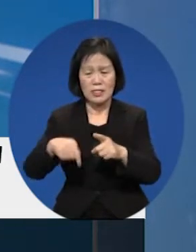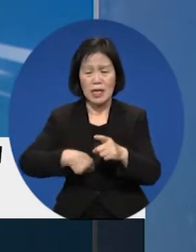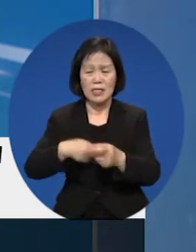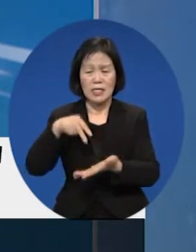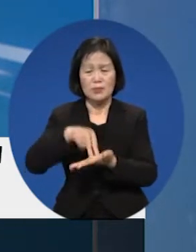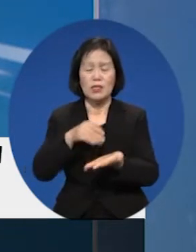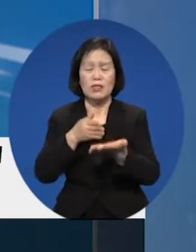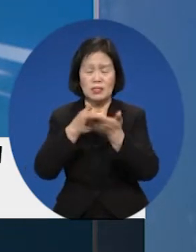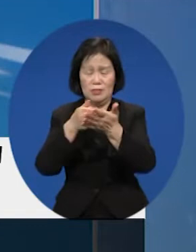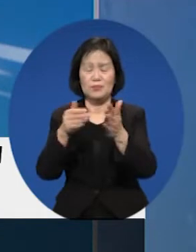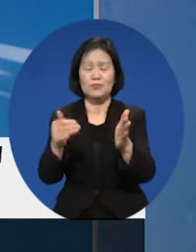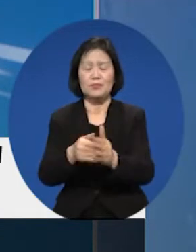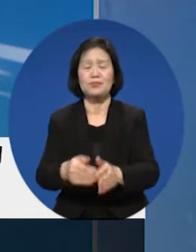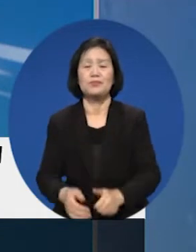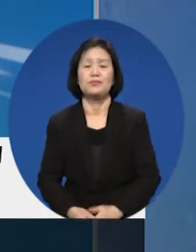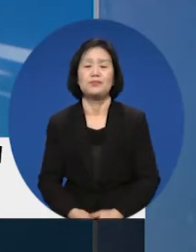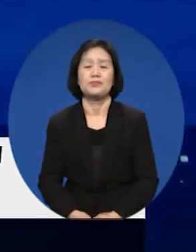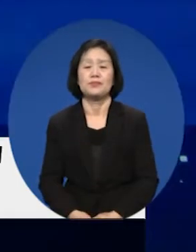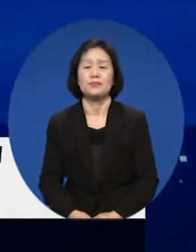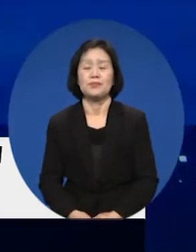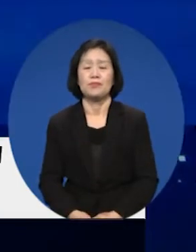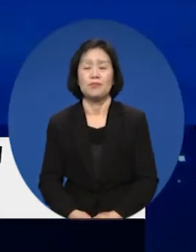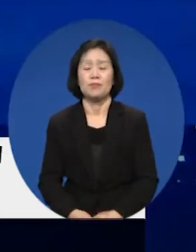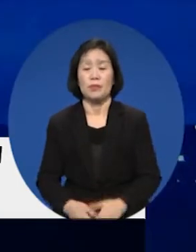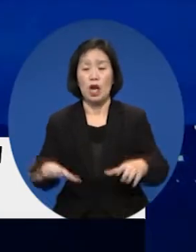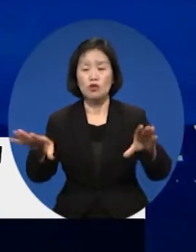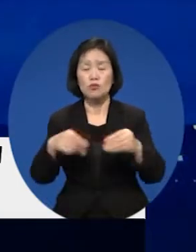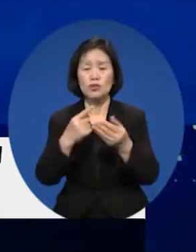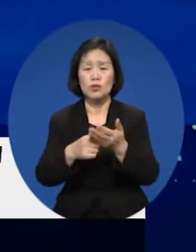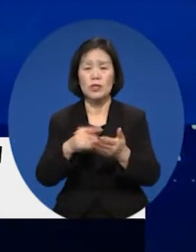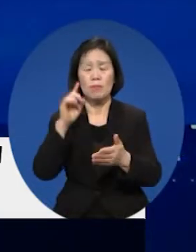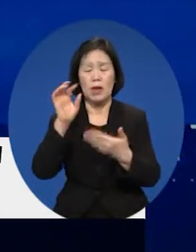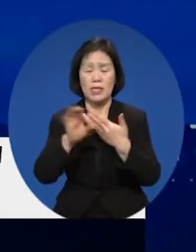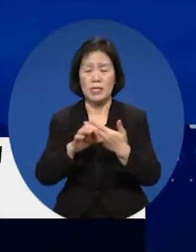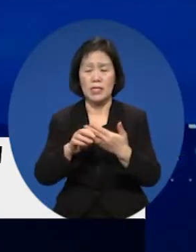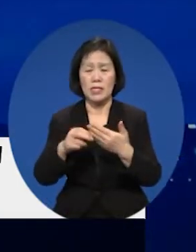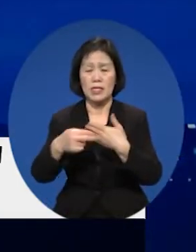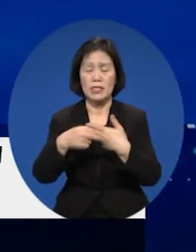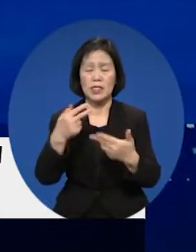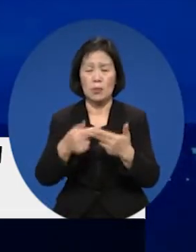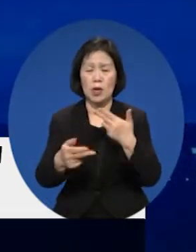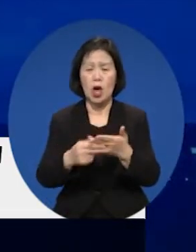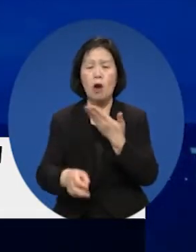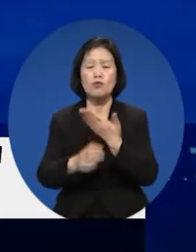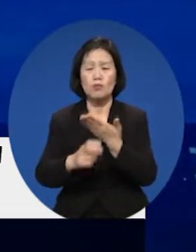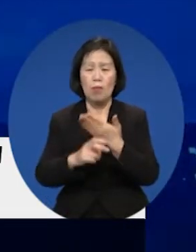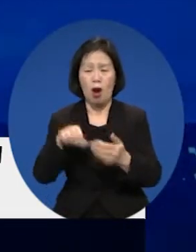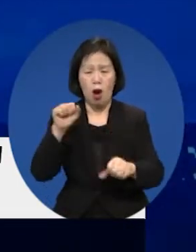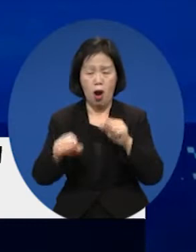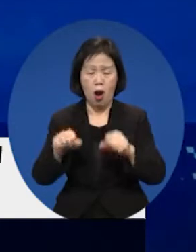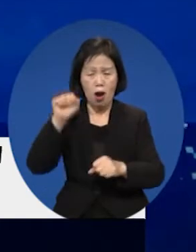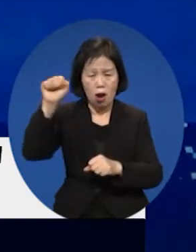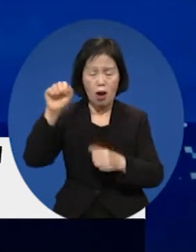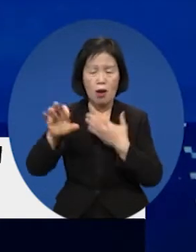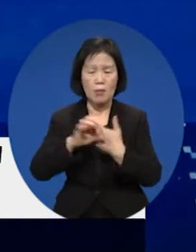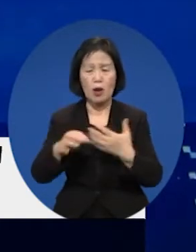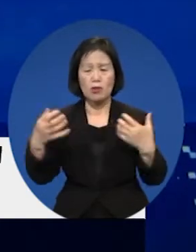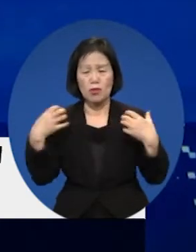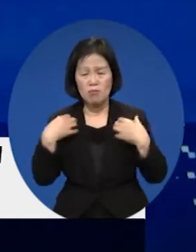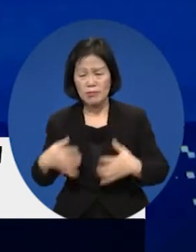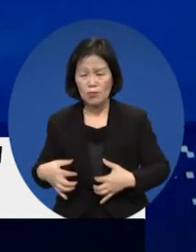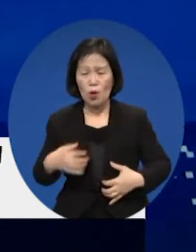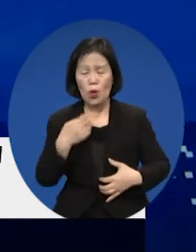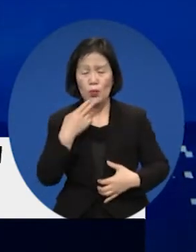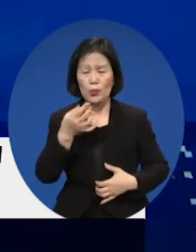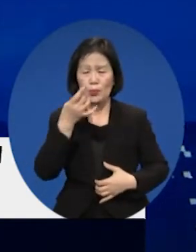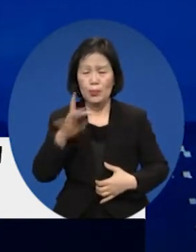네. 이런 가운데 정세균 총리는 만일 의협이 불법 집단 행동을 현실화하면 정부는 망설이지 않고